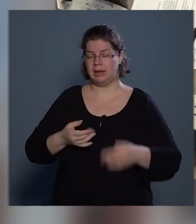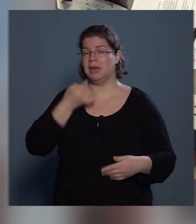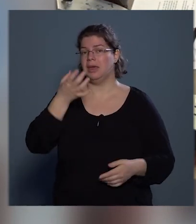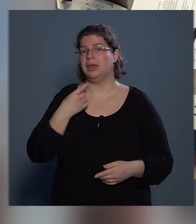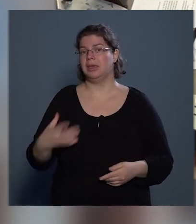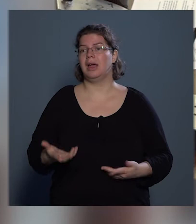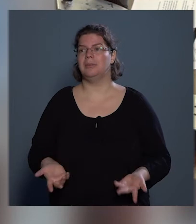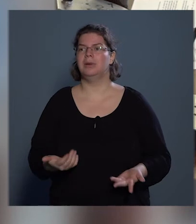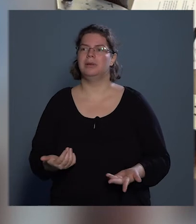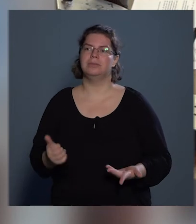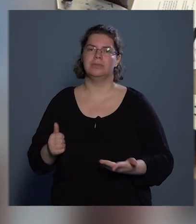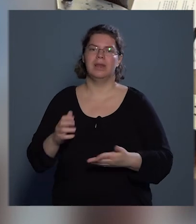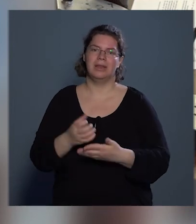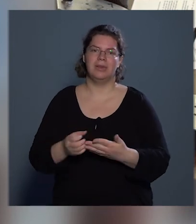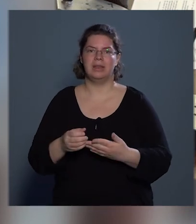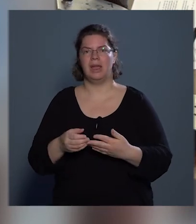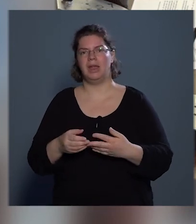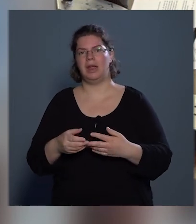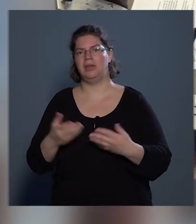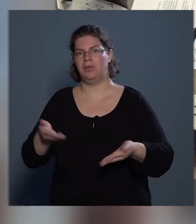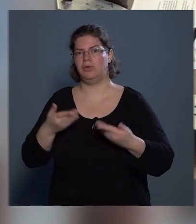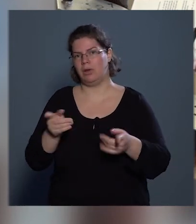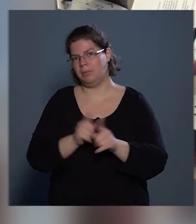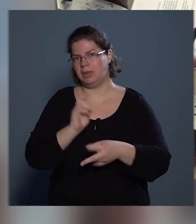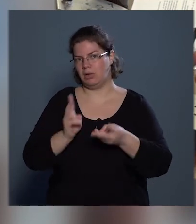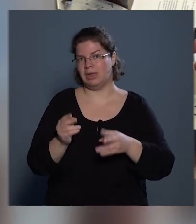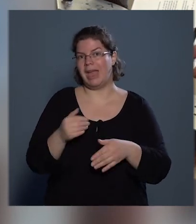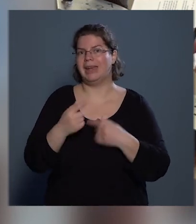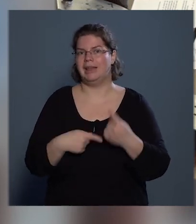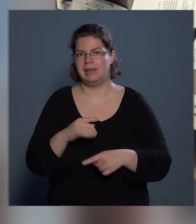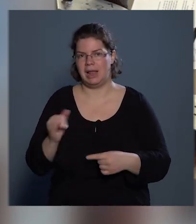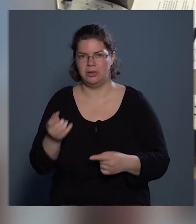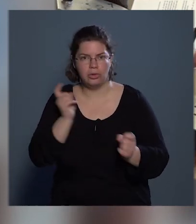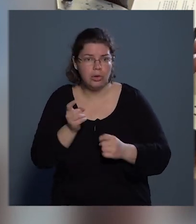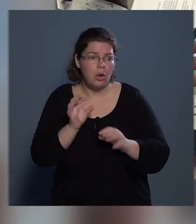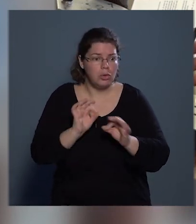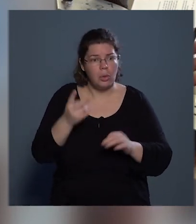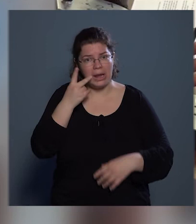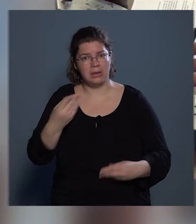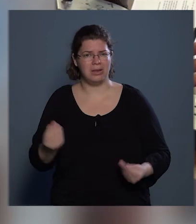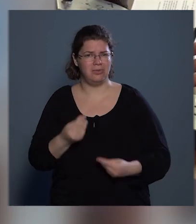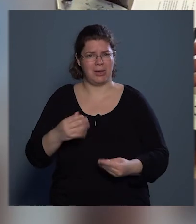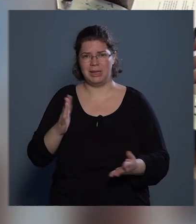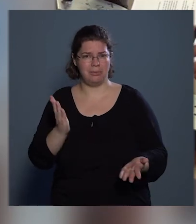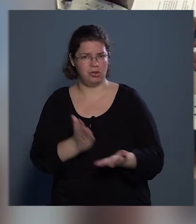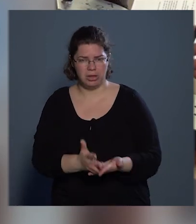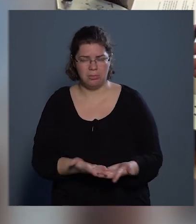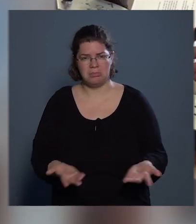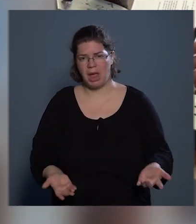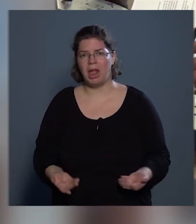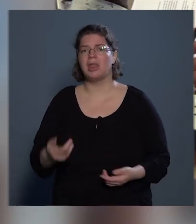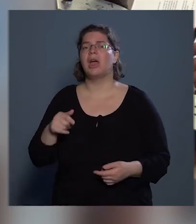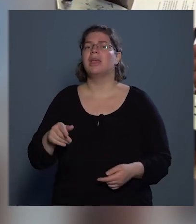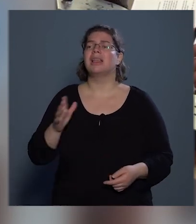levételre javasolnám ezt az egészet, mint ahogy eredetileg is gondoltuk, hisz akkor már nagyon jól láttuk azt, hogy itt valami nagyon nem stimmel. Az